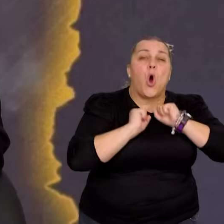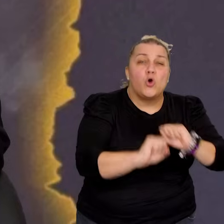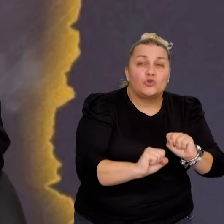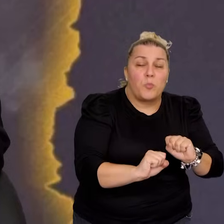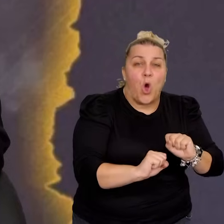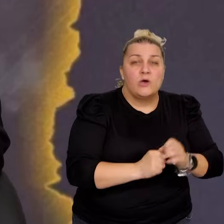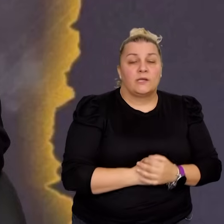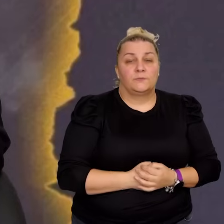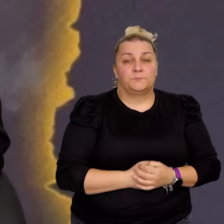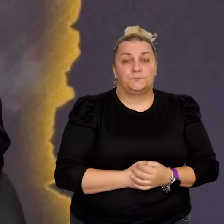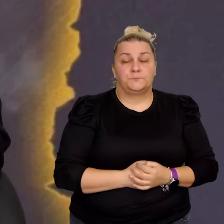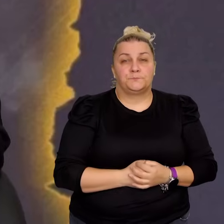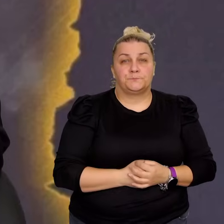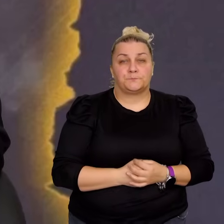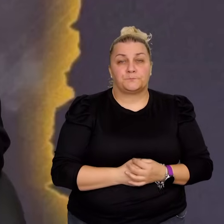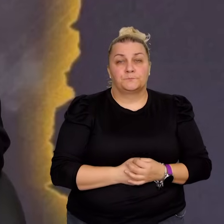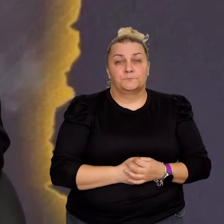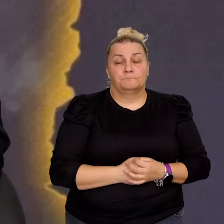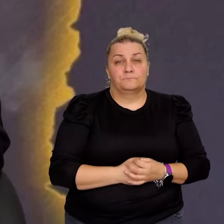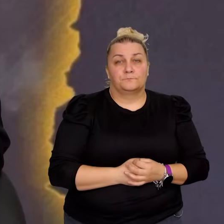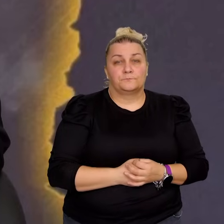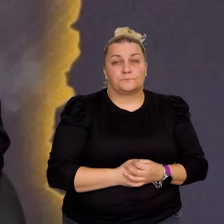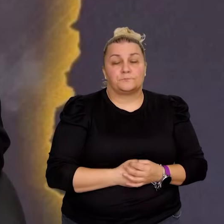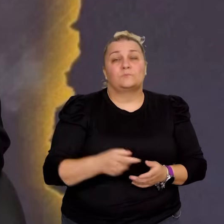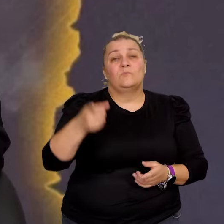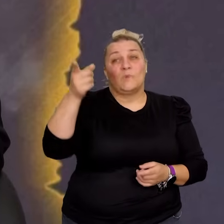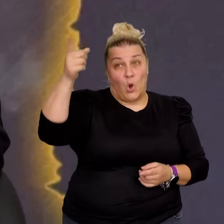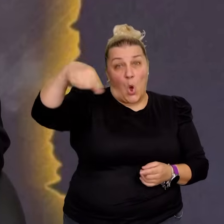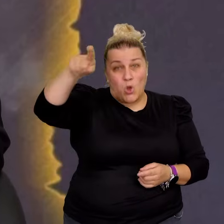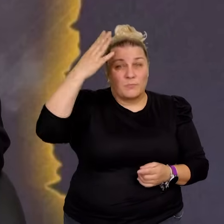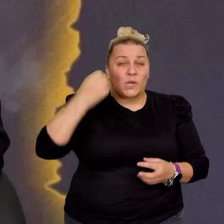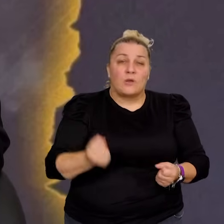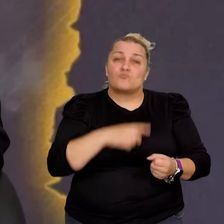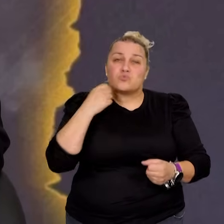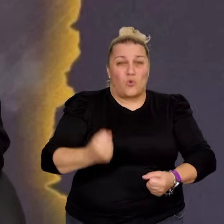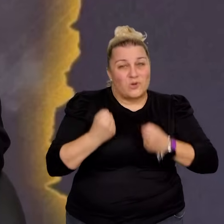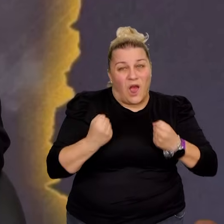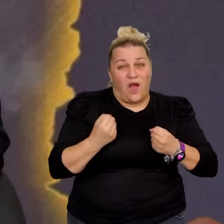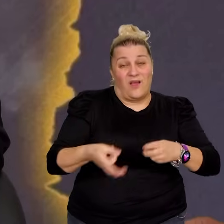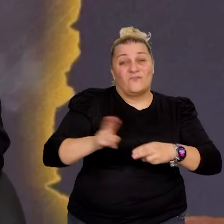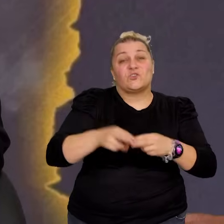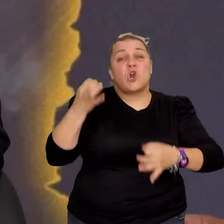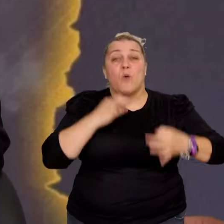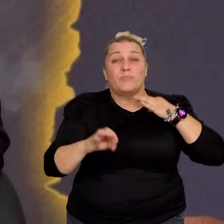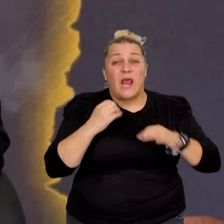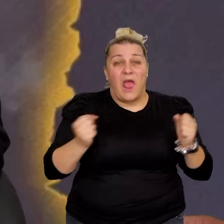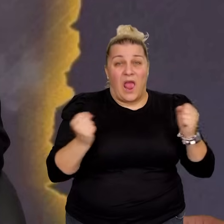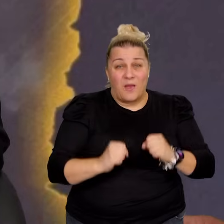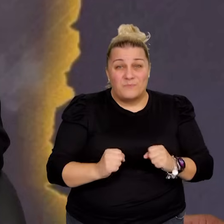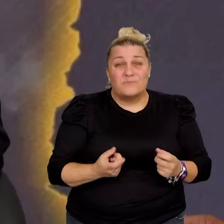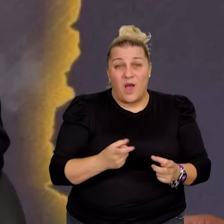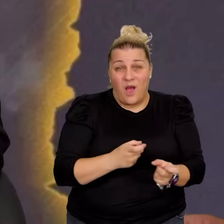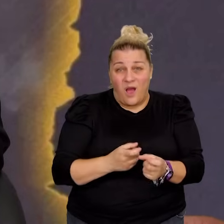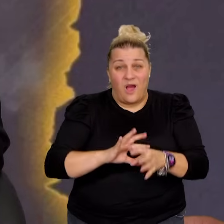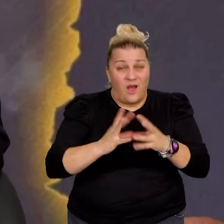nažalost, ovi su bili, što je razumljivo, i jači i opremljeniji. Tako da je sam taj prvi